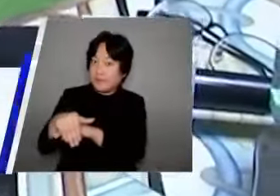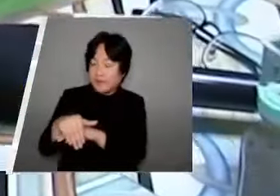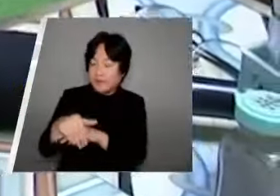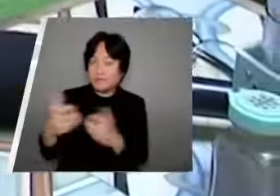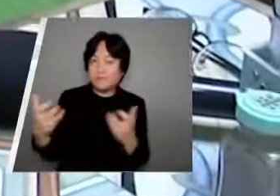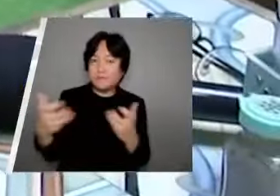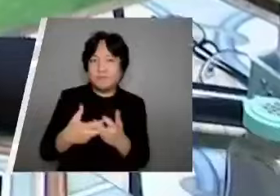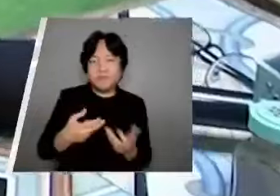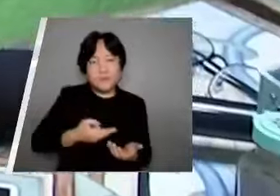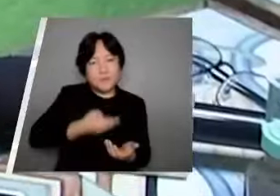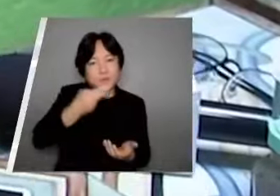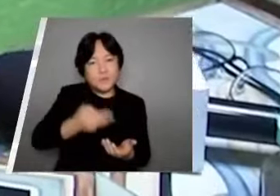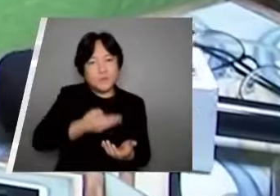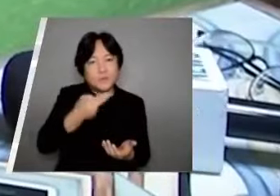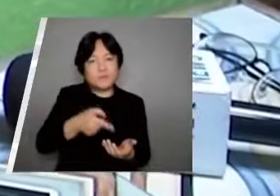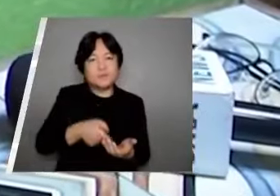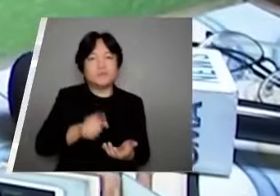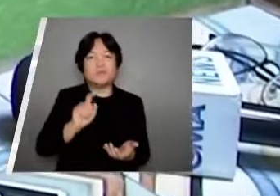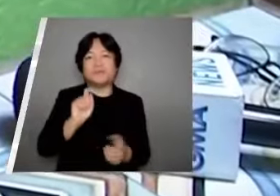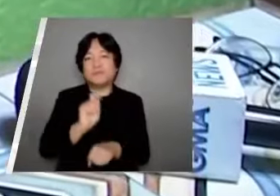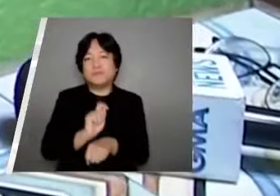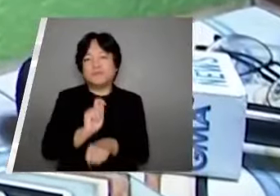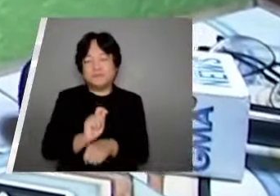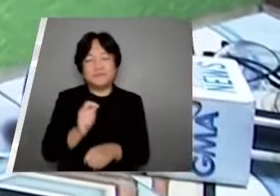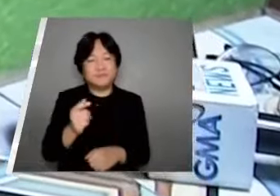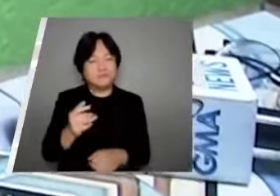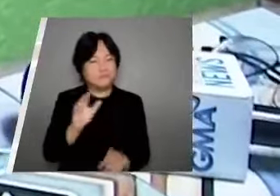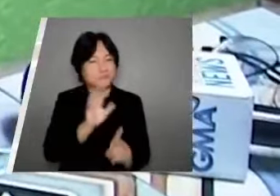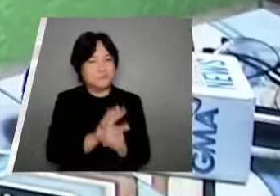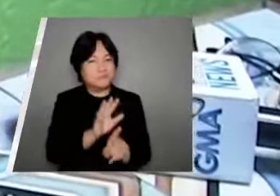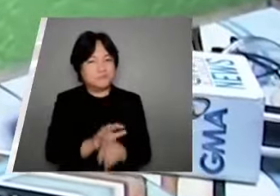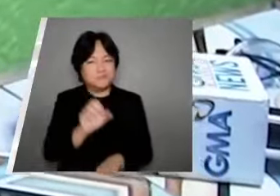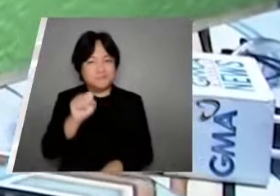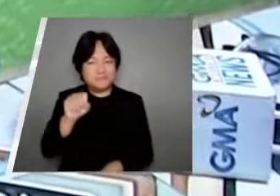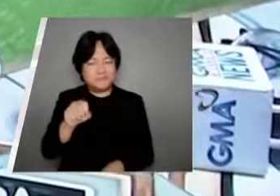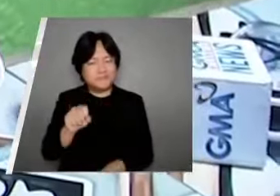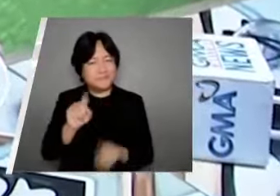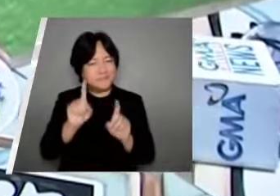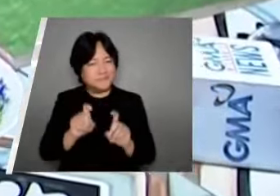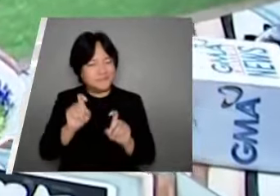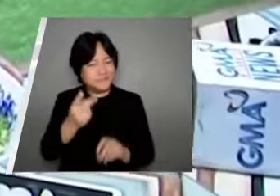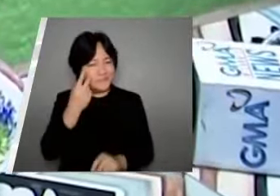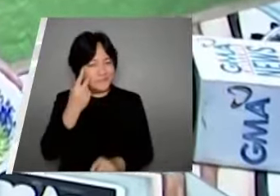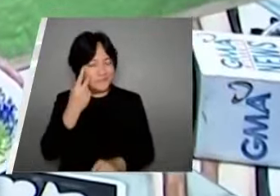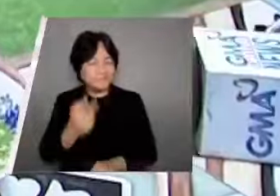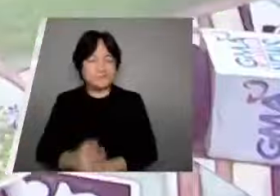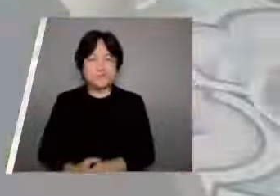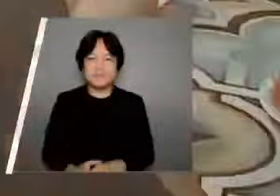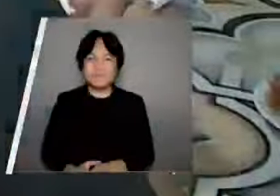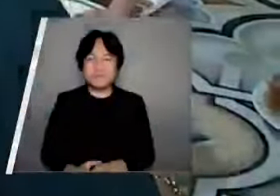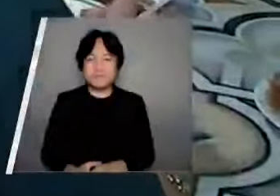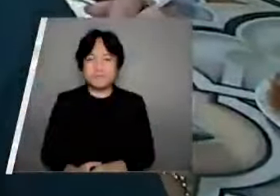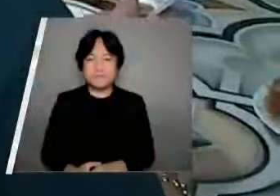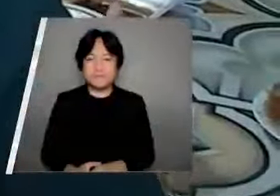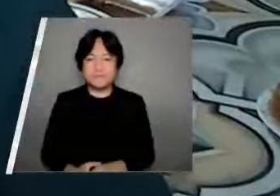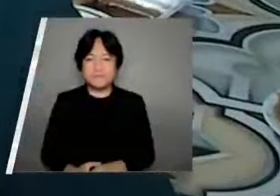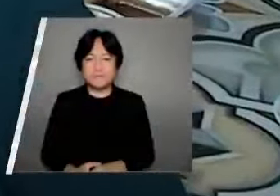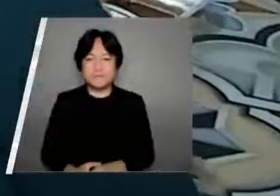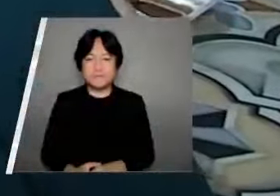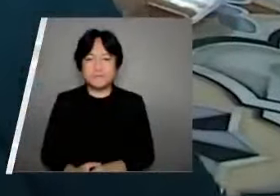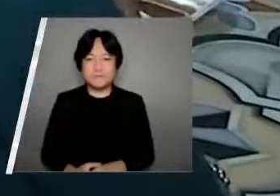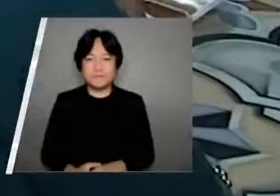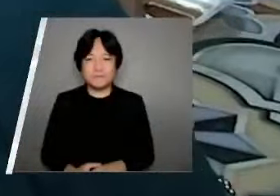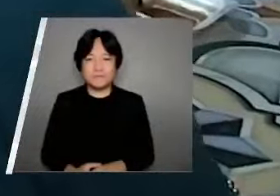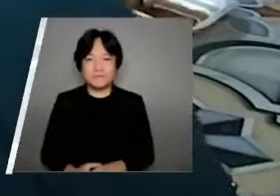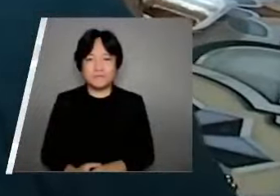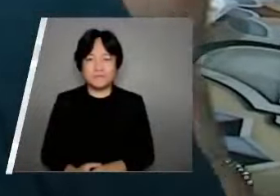Ugbotondo. Tinadayo, pero tingnan natin kung talaga bang papasa sa ating panlasa. Si Matt bitbit ang